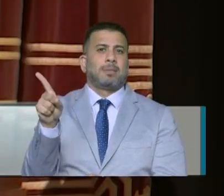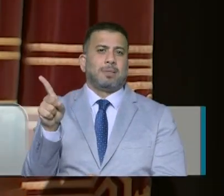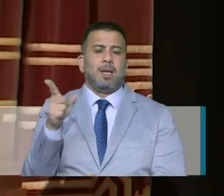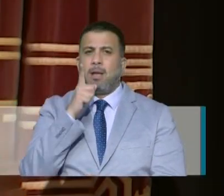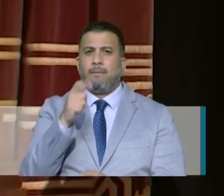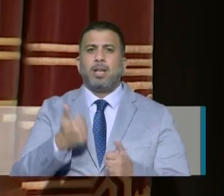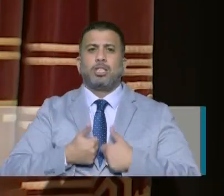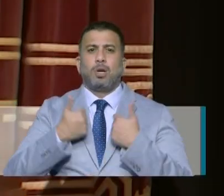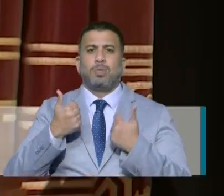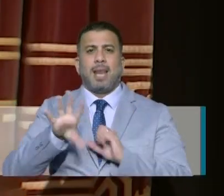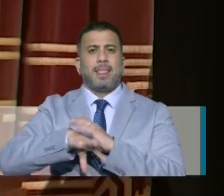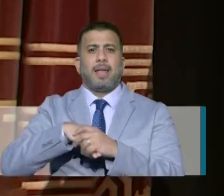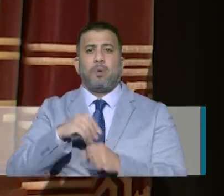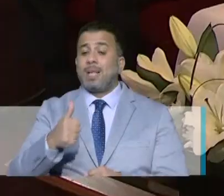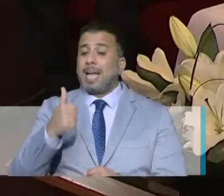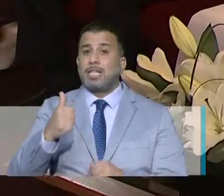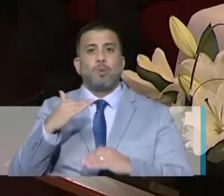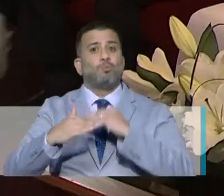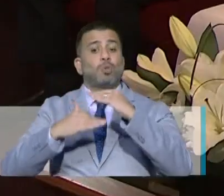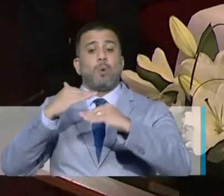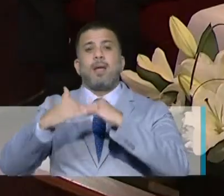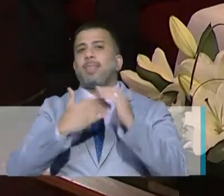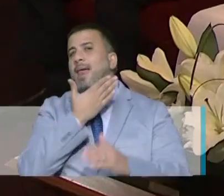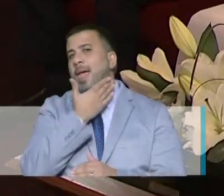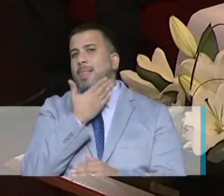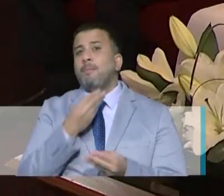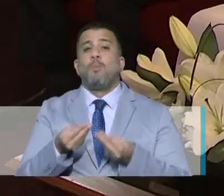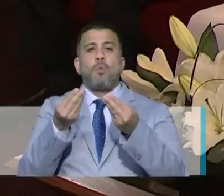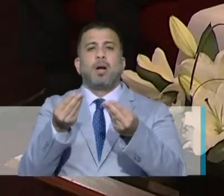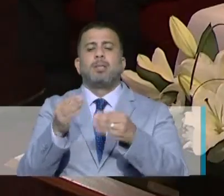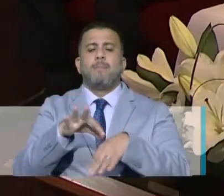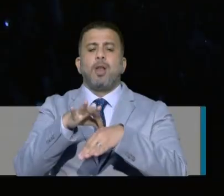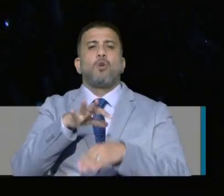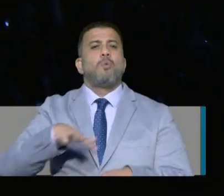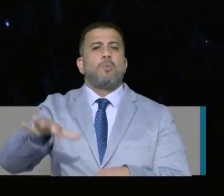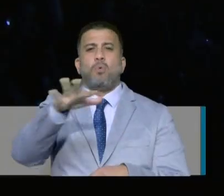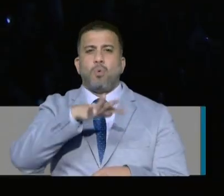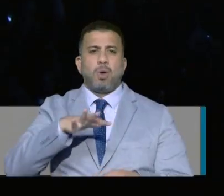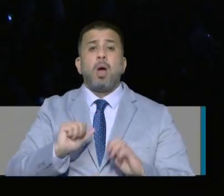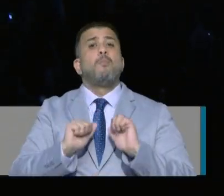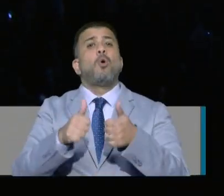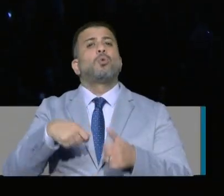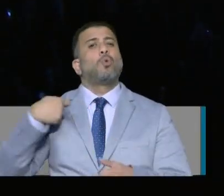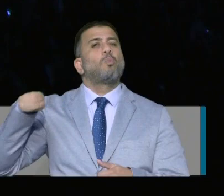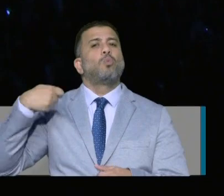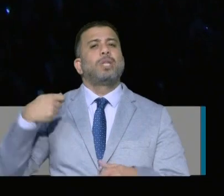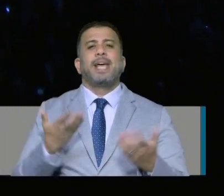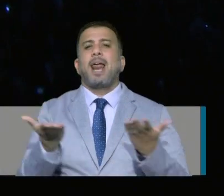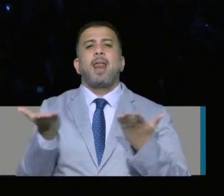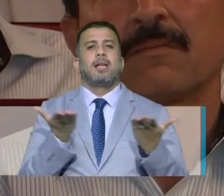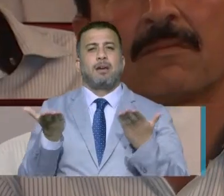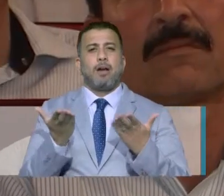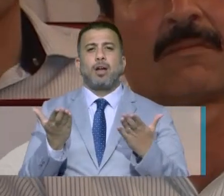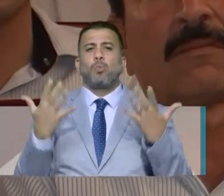المتميزه بما ينعكس على جوده الانتاجيه وتحسين مستويات الخدمه المقدمه للجمهور وذلك